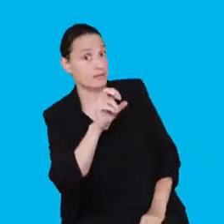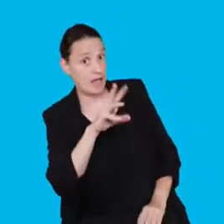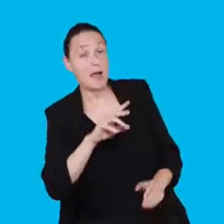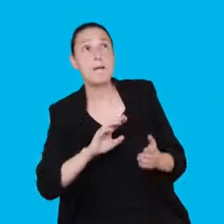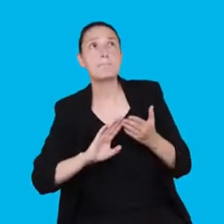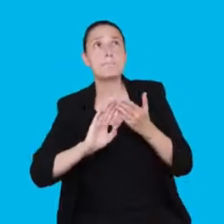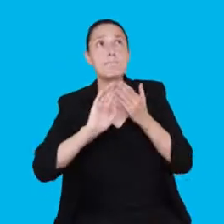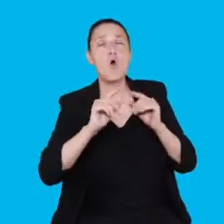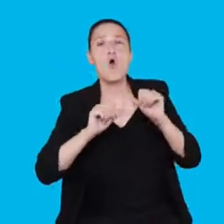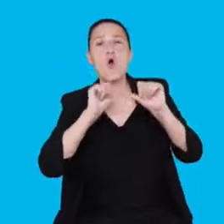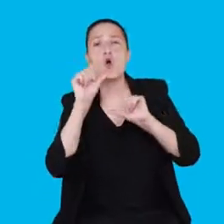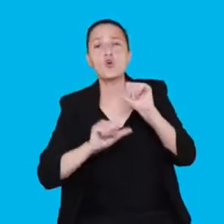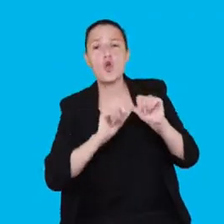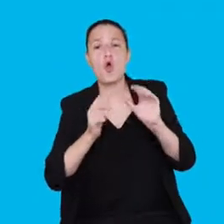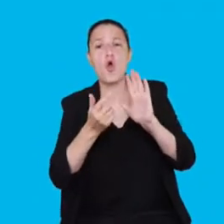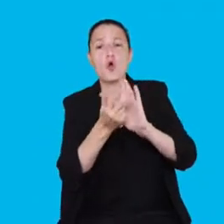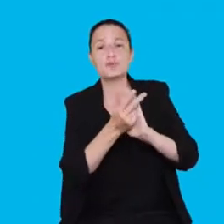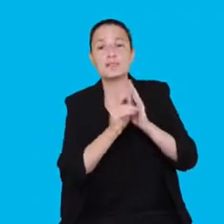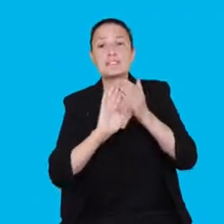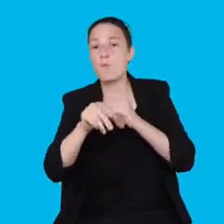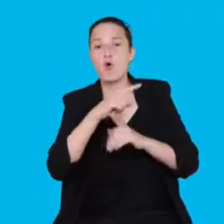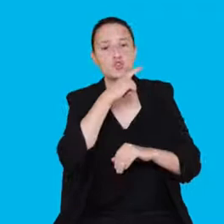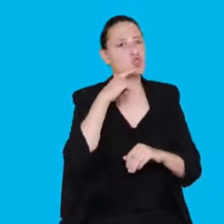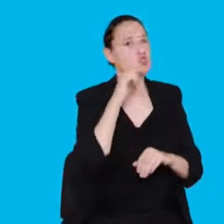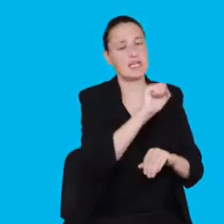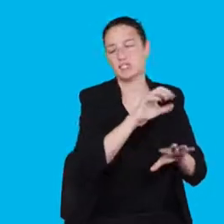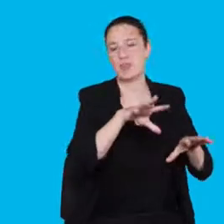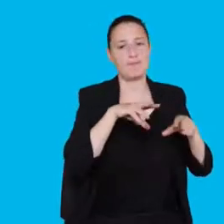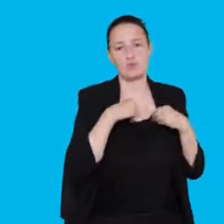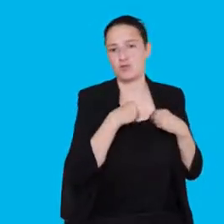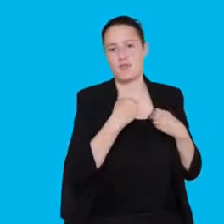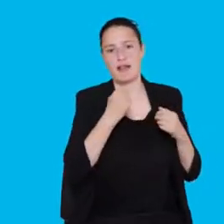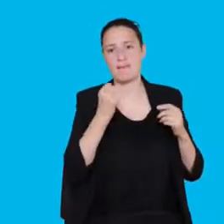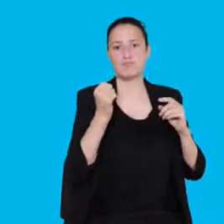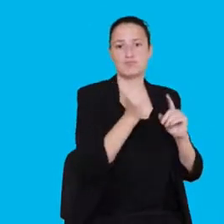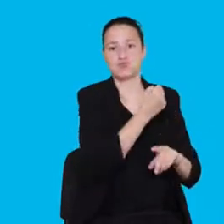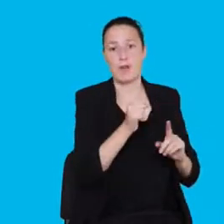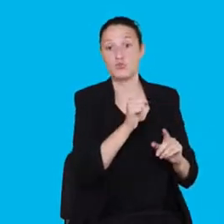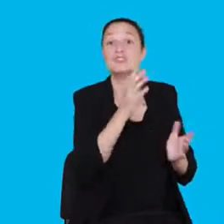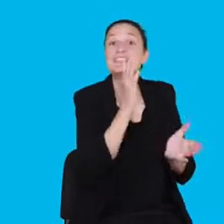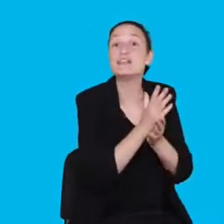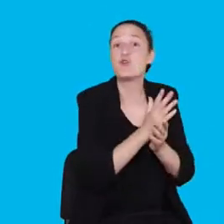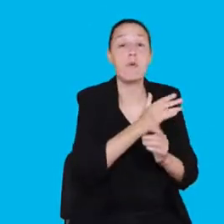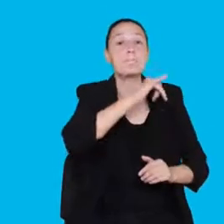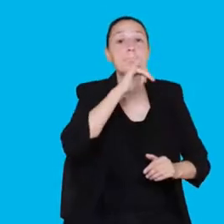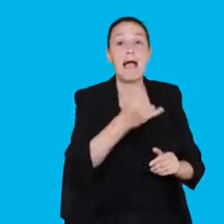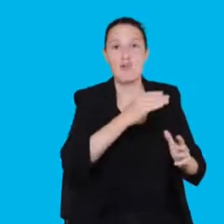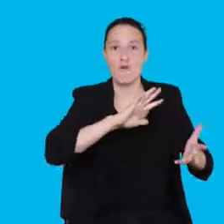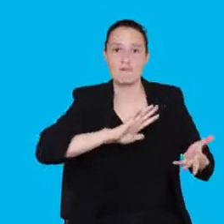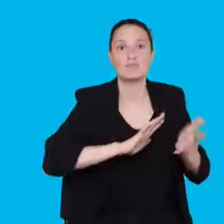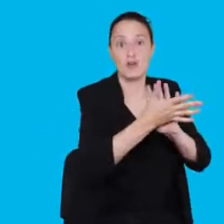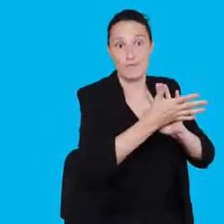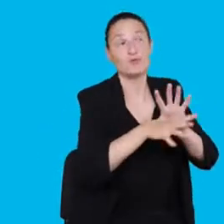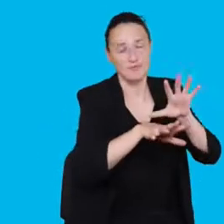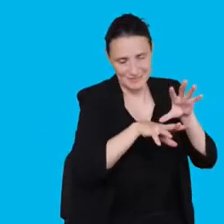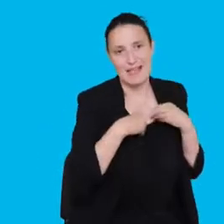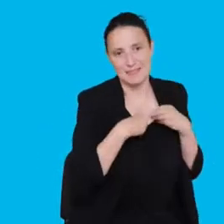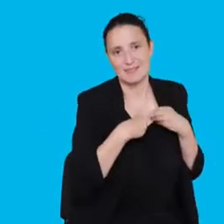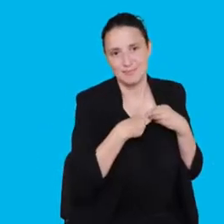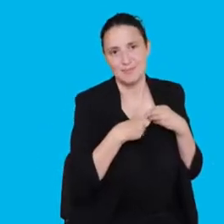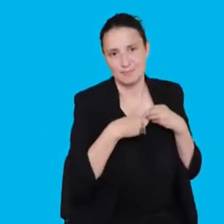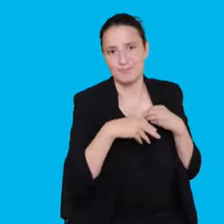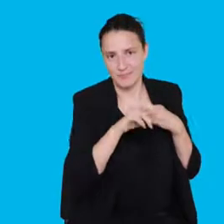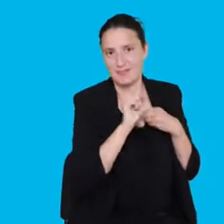roku 18 socjaliści nie akceptowali przemocy, z jednym wyjątkiem przewrotu majowego, który zaakceptowali,